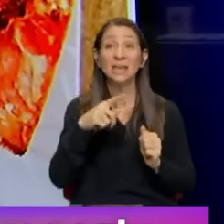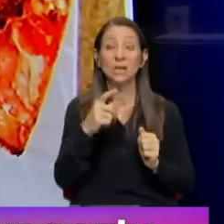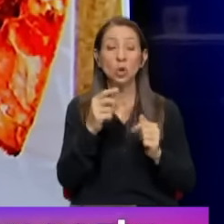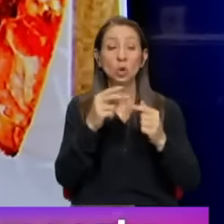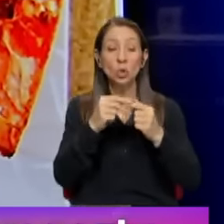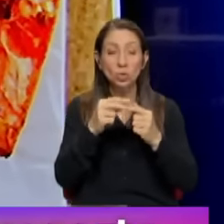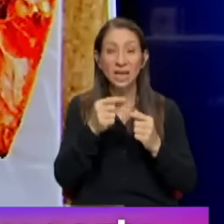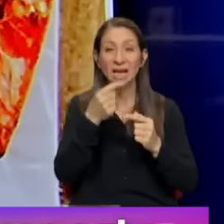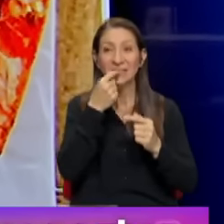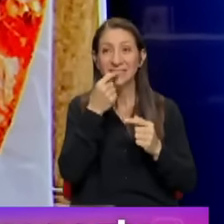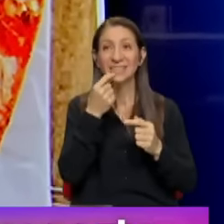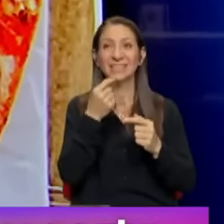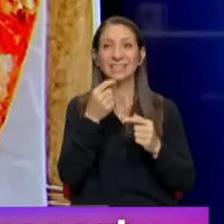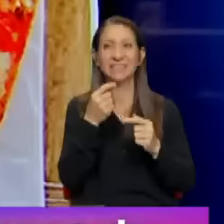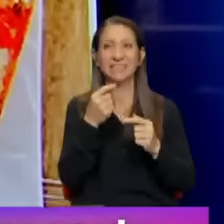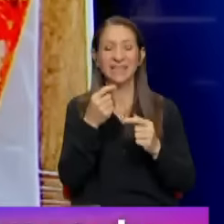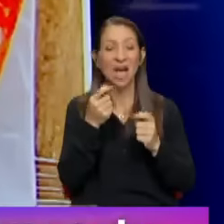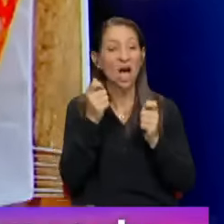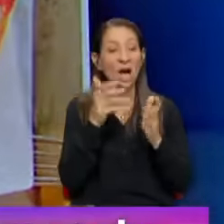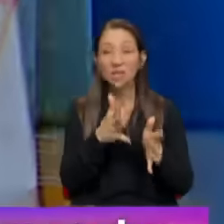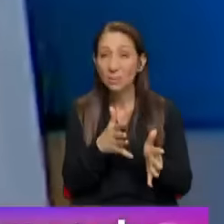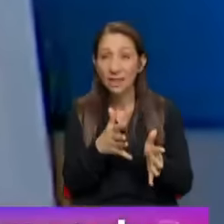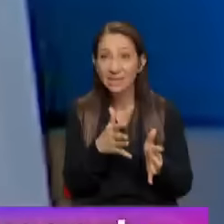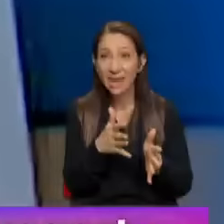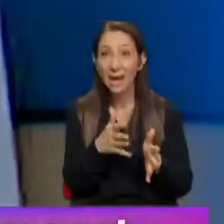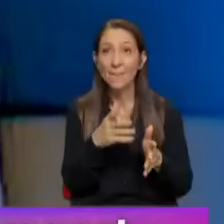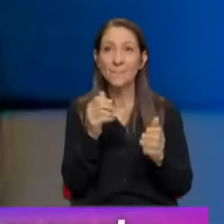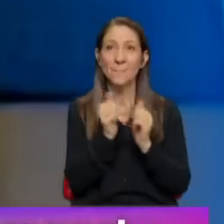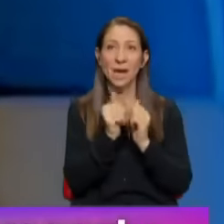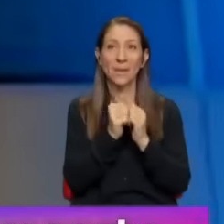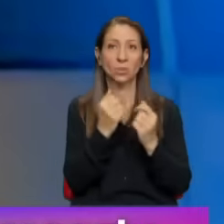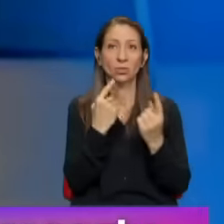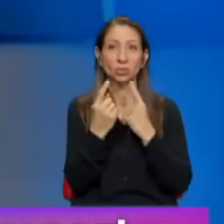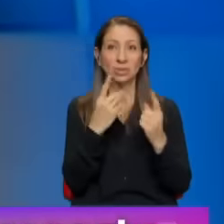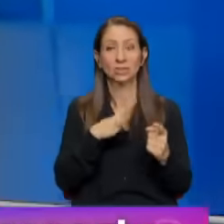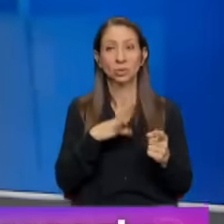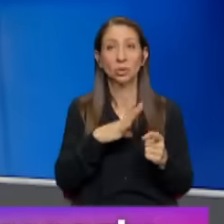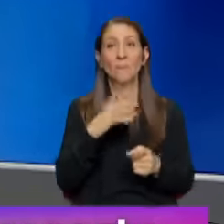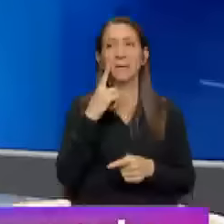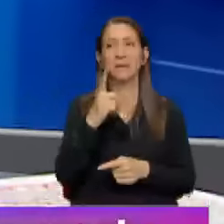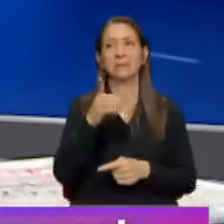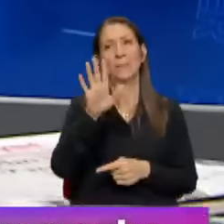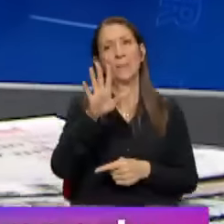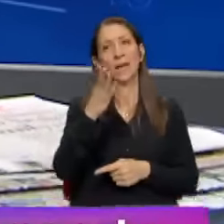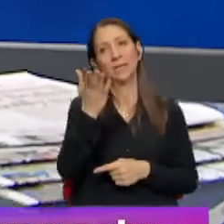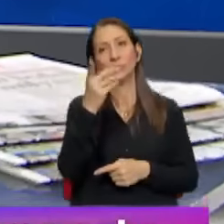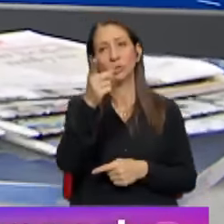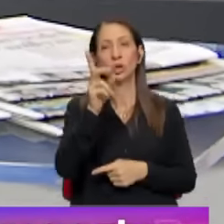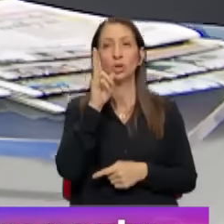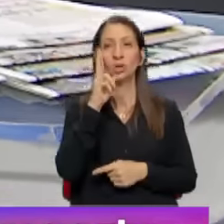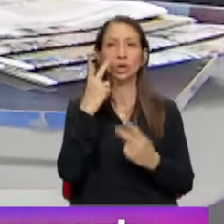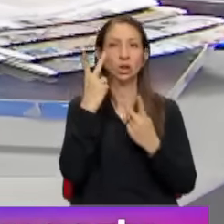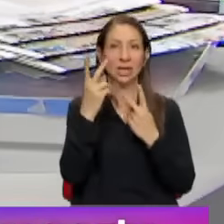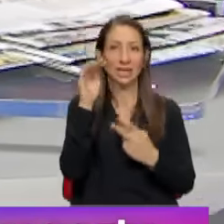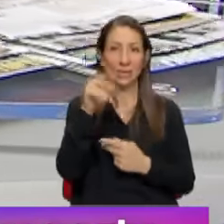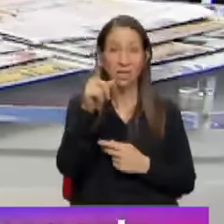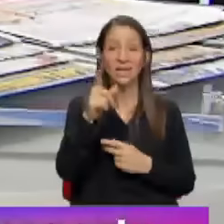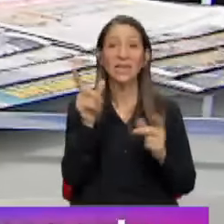yemiş, hani kuru yemiş harcamalarında birlikte konuşalım istiyoruz. Bakın tamam, hadi bunun da görseli